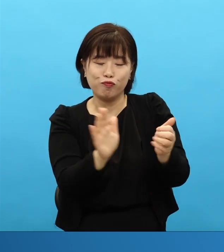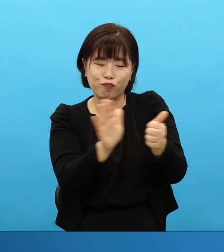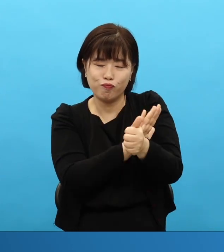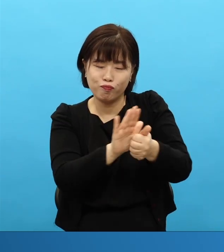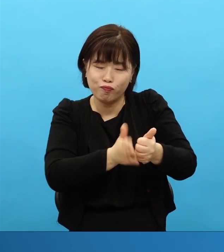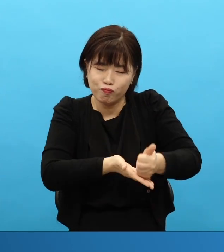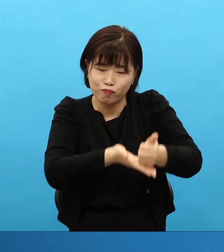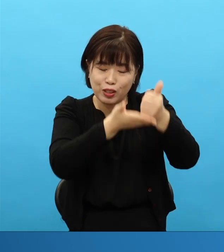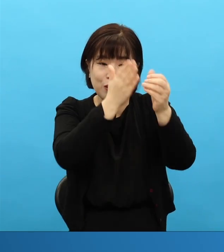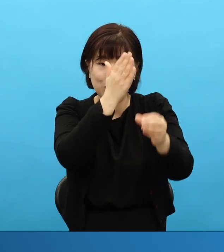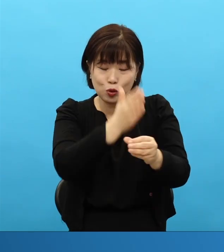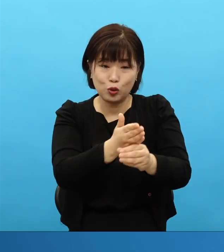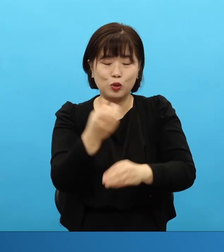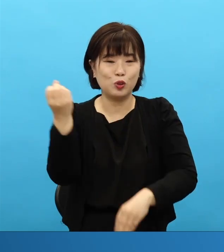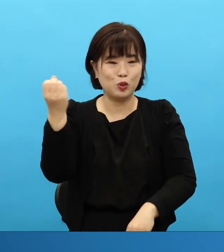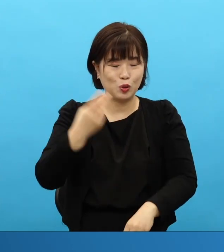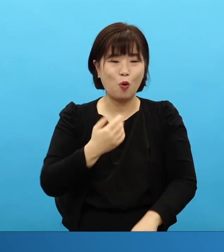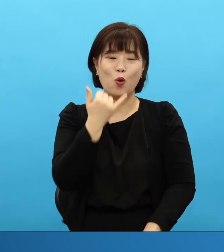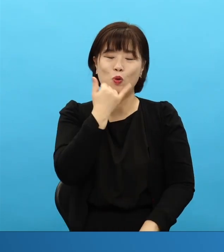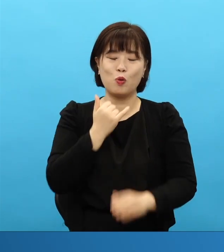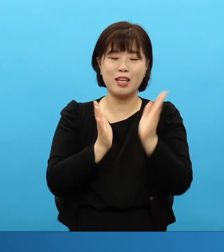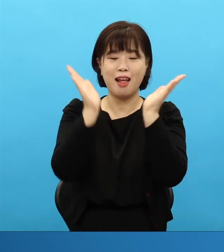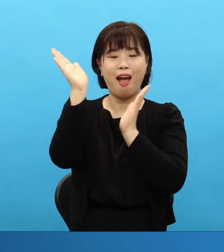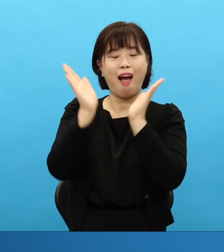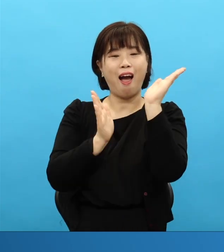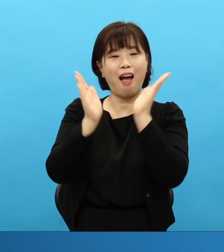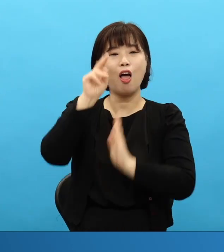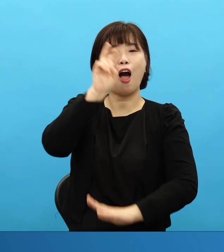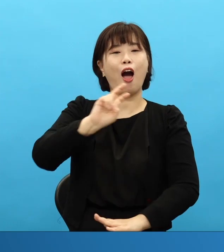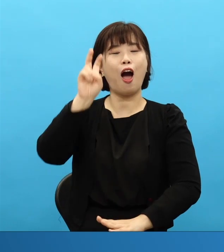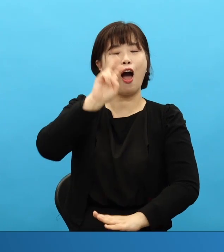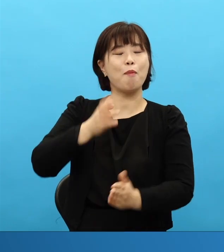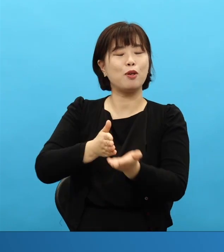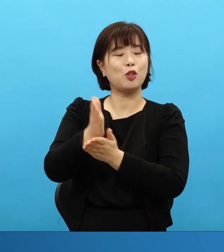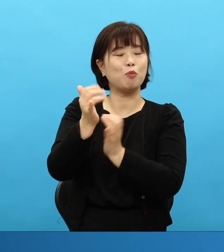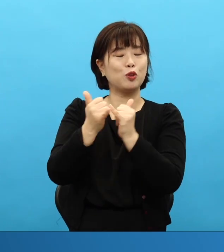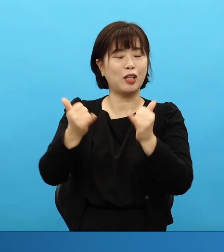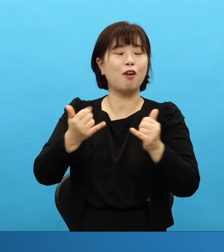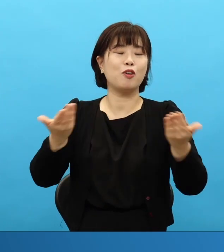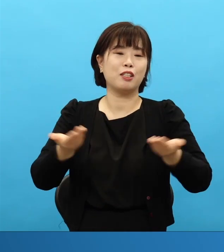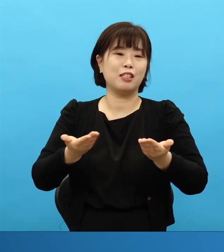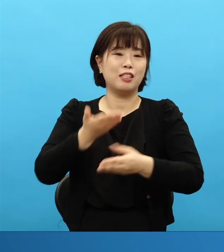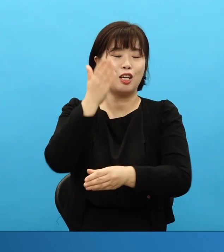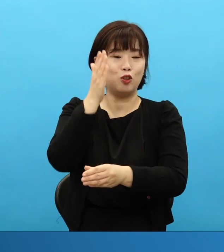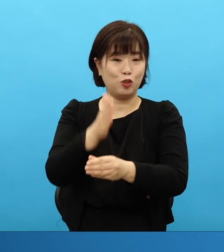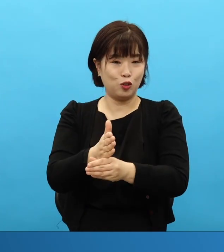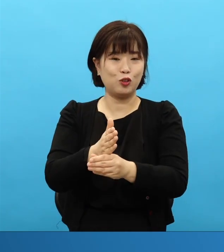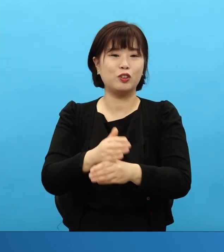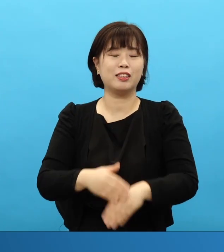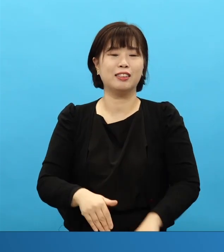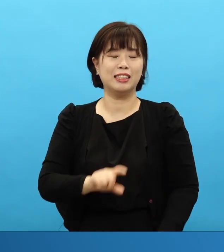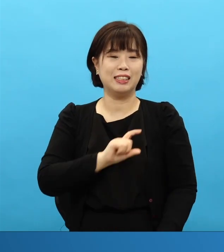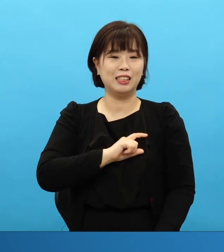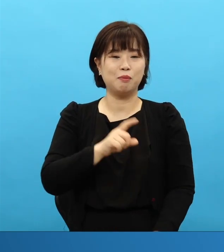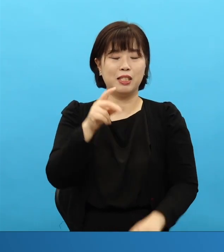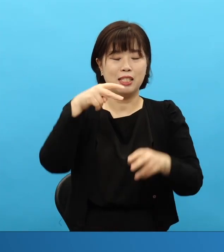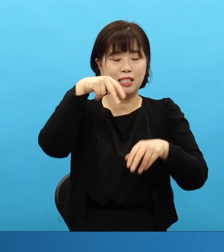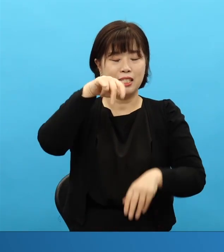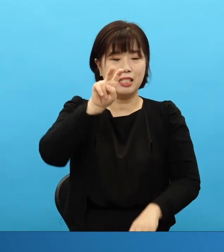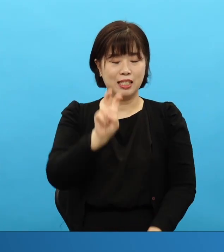가수로 활동하고 있고 흑암 문화를 복음 문화로 개혁하는 증인으로 서길 원하는 심윤성